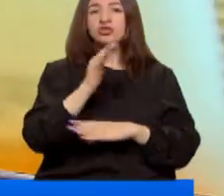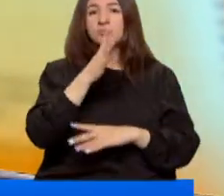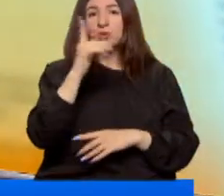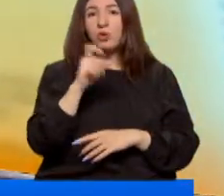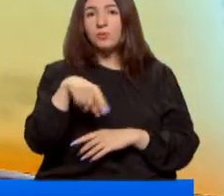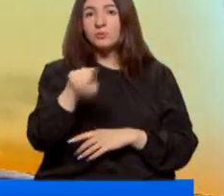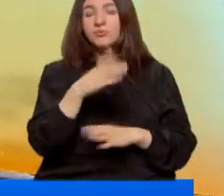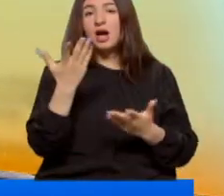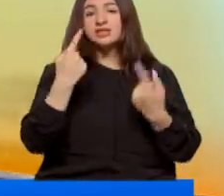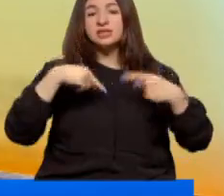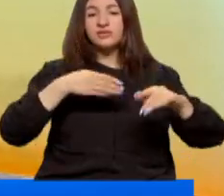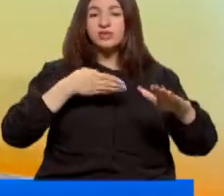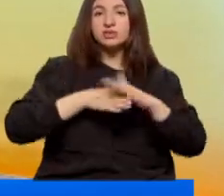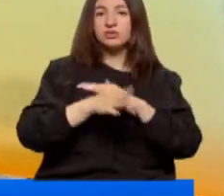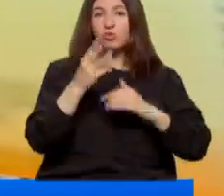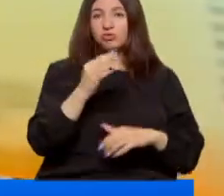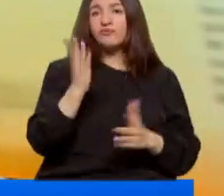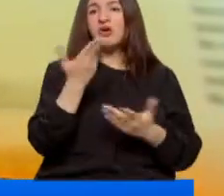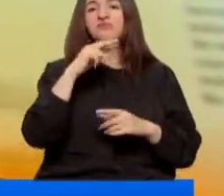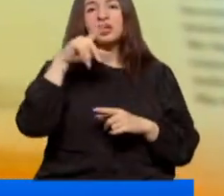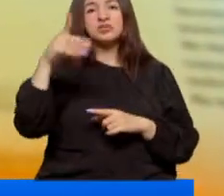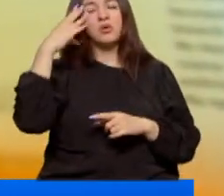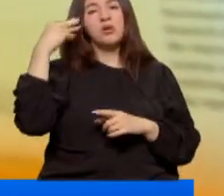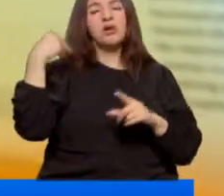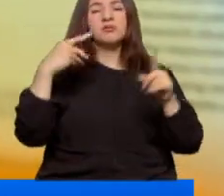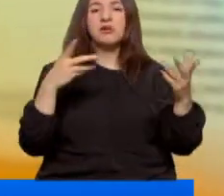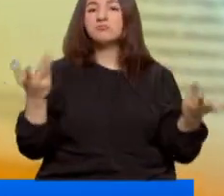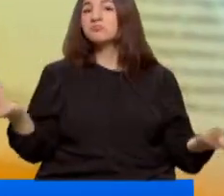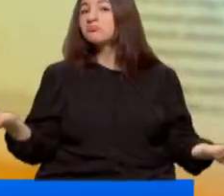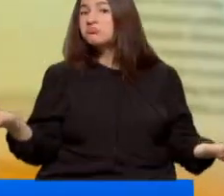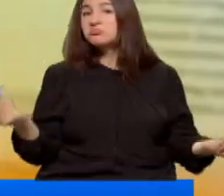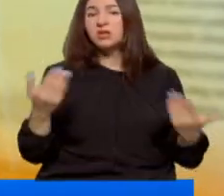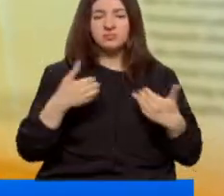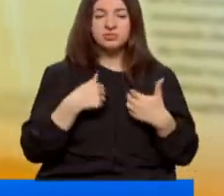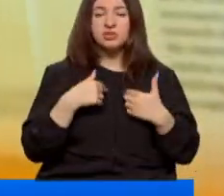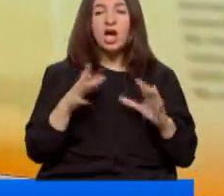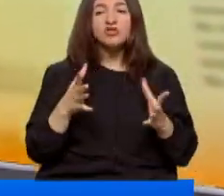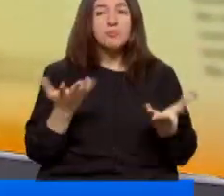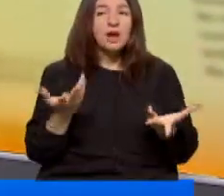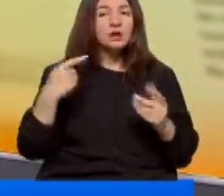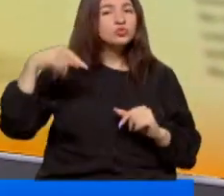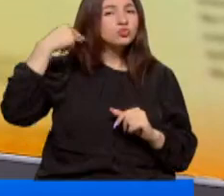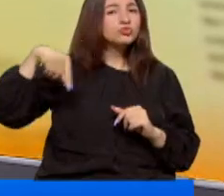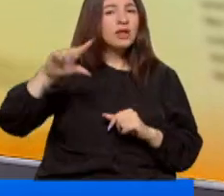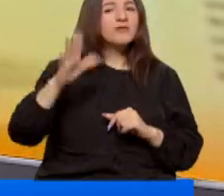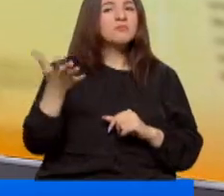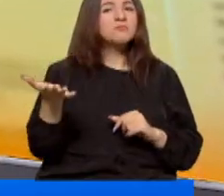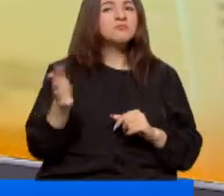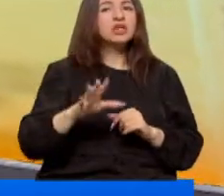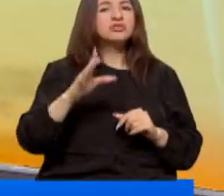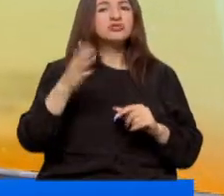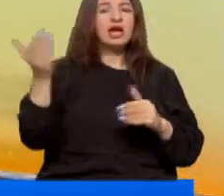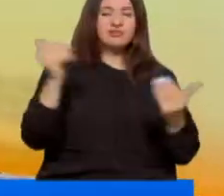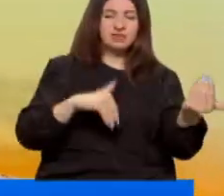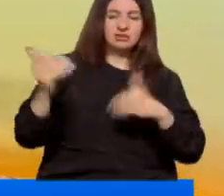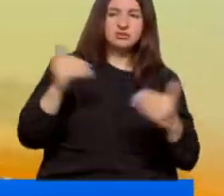biliniyor mu? Hangi sınavlardan geçtikleri veya Fransa'da, Hollanda'da. Bizde acaba Suriyeliler veya başka